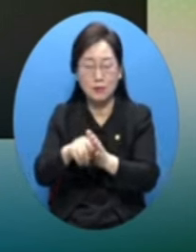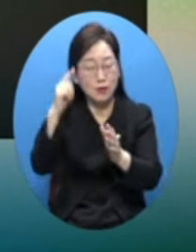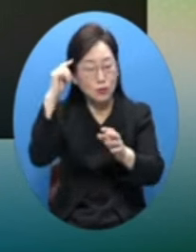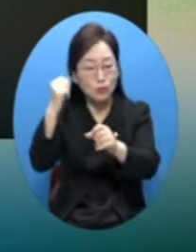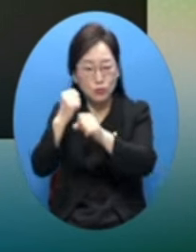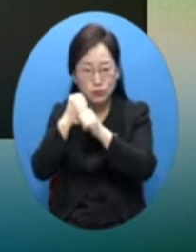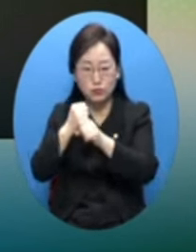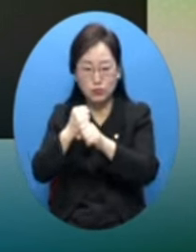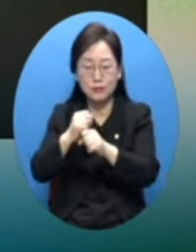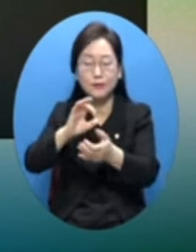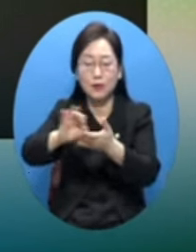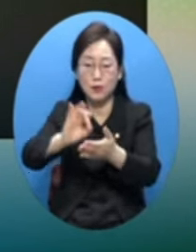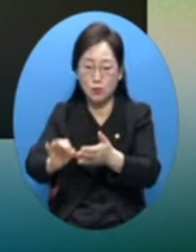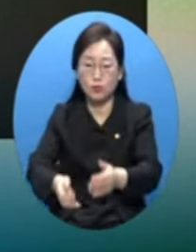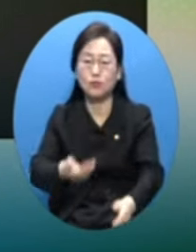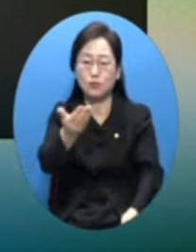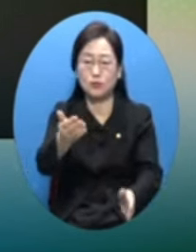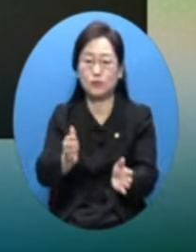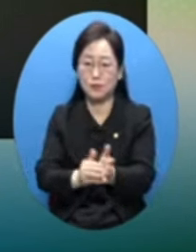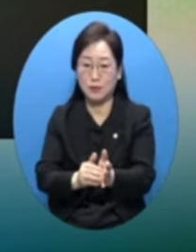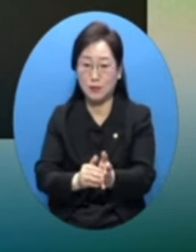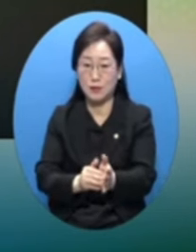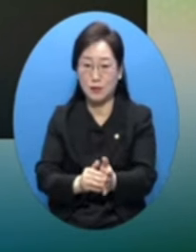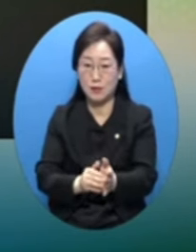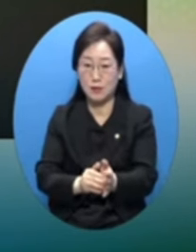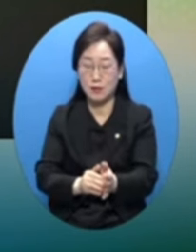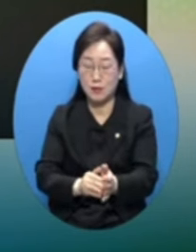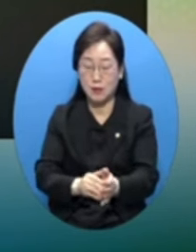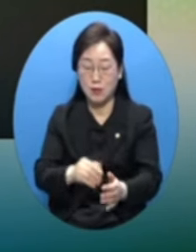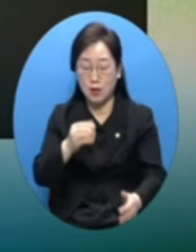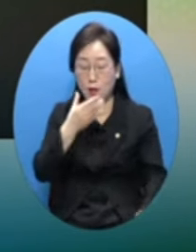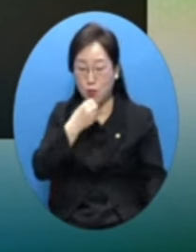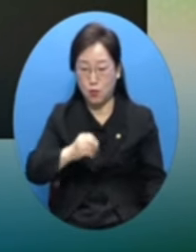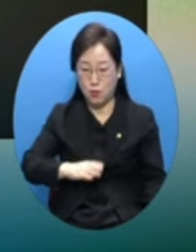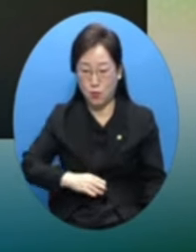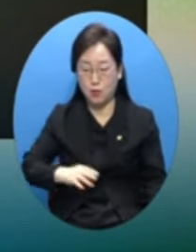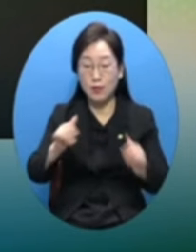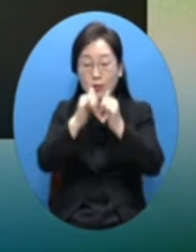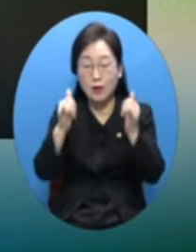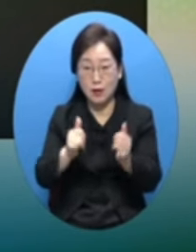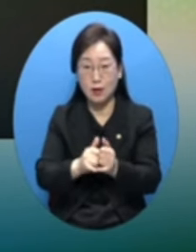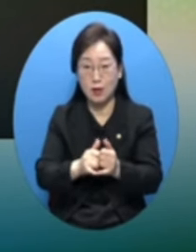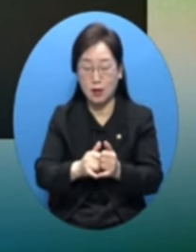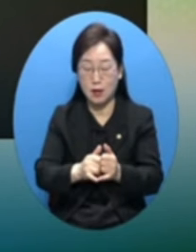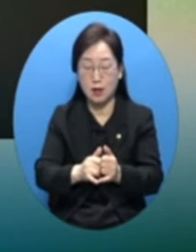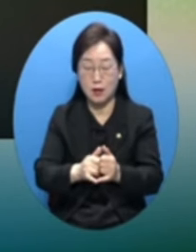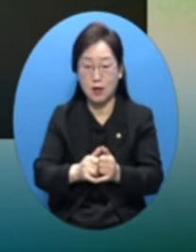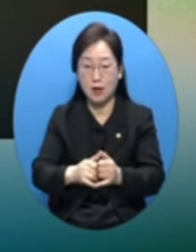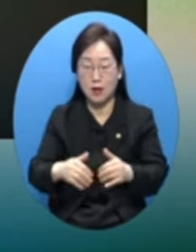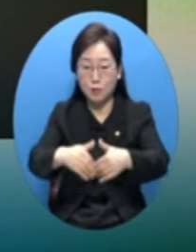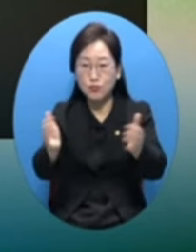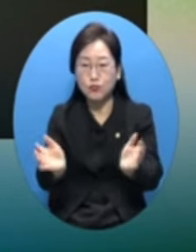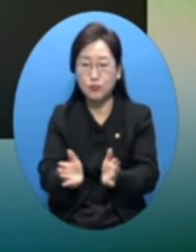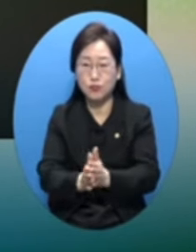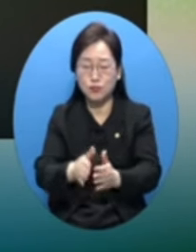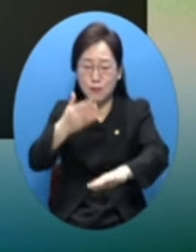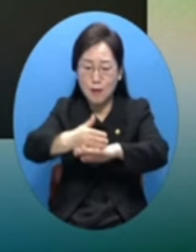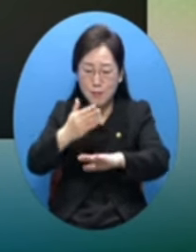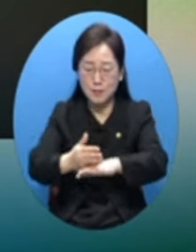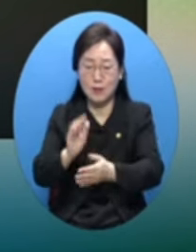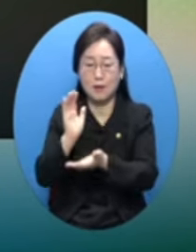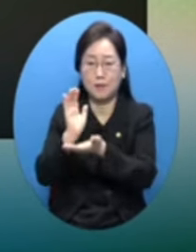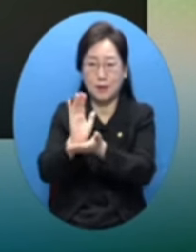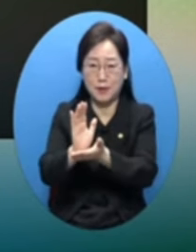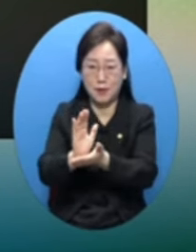연구자료로 내놓았습니다. 우리나라 보건사회부와 보건복지부와 대한간호협회에서는 감사패를 우리 정부는